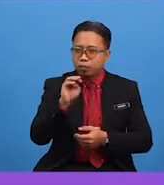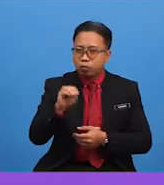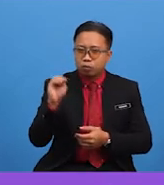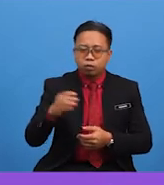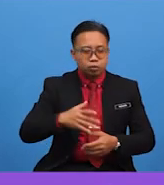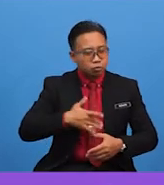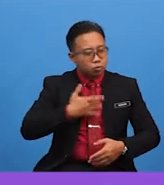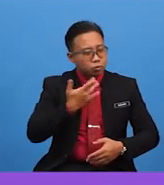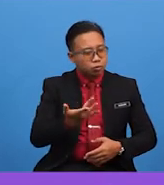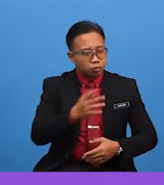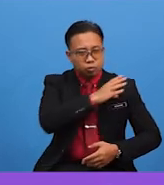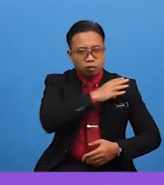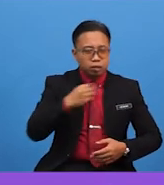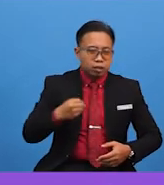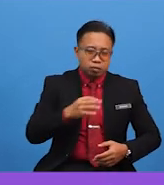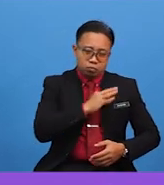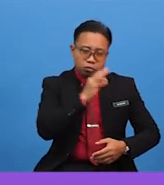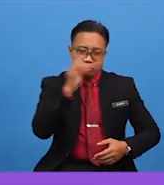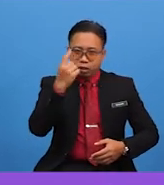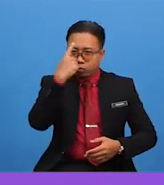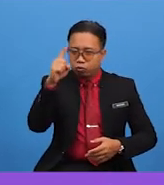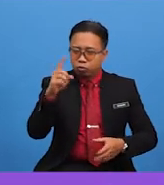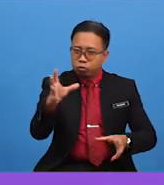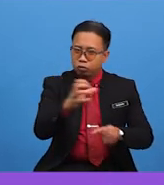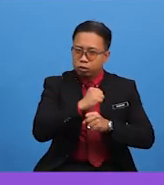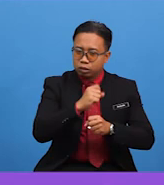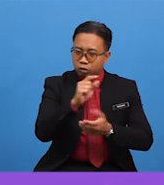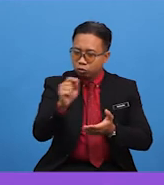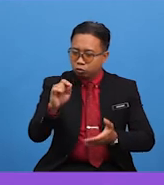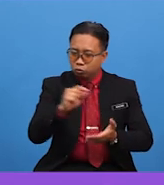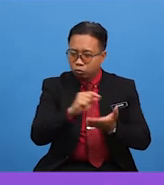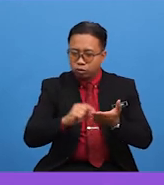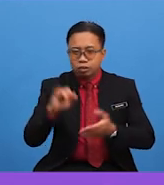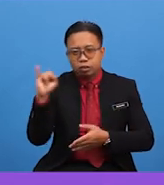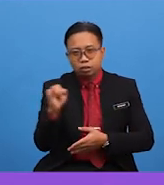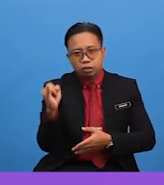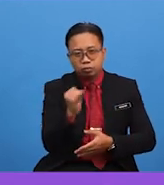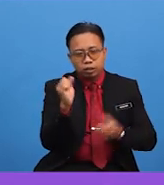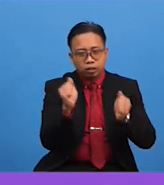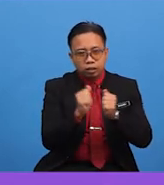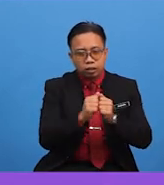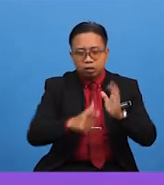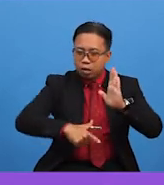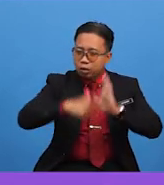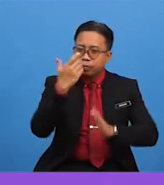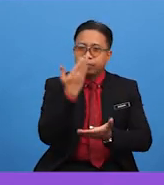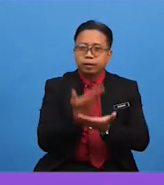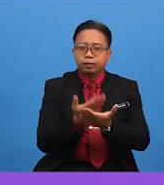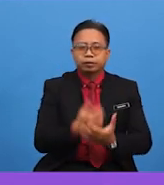murid-murid seronok dan bersemangat untuk menguasai tulisan Jawi dengan lebih baik